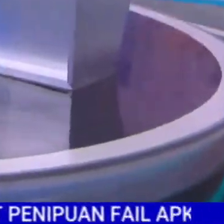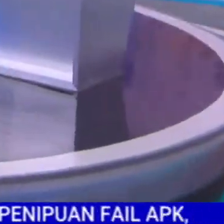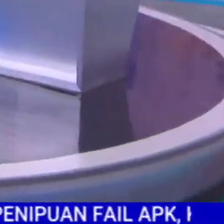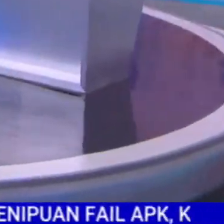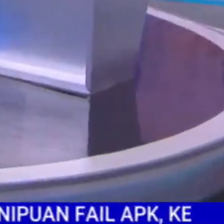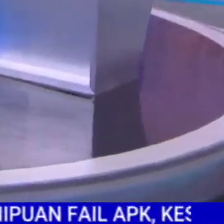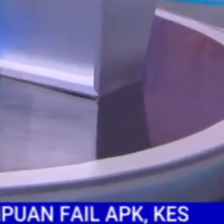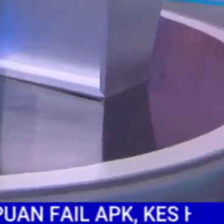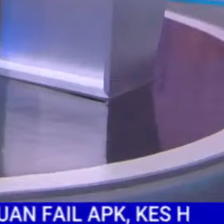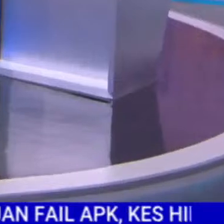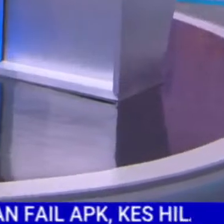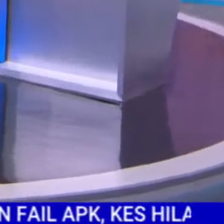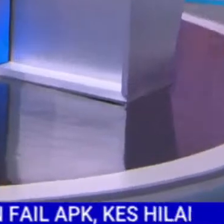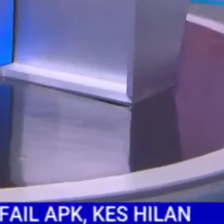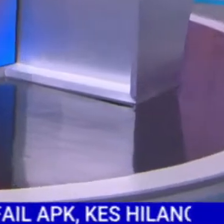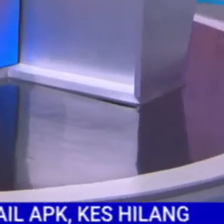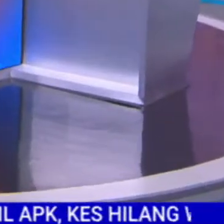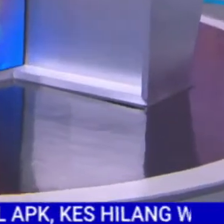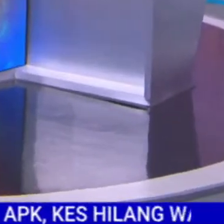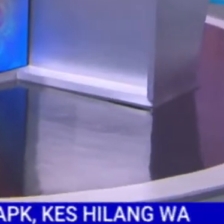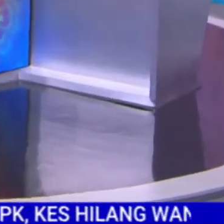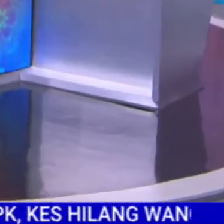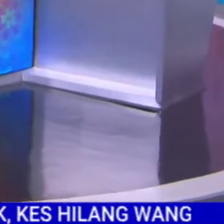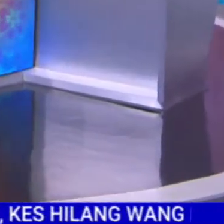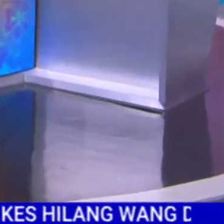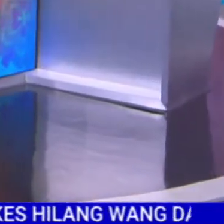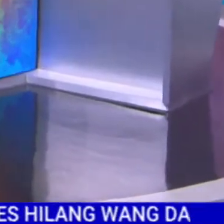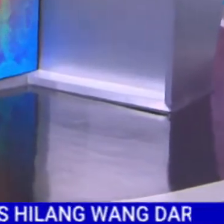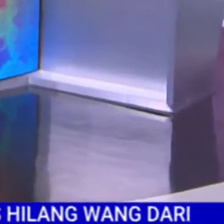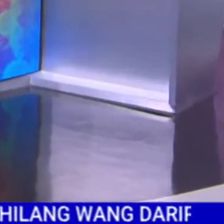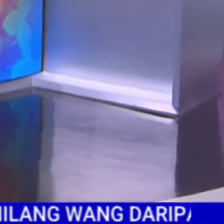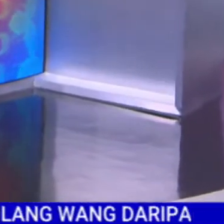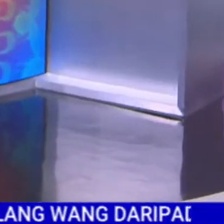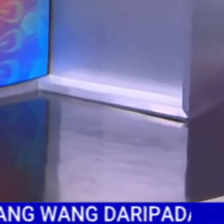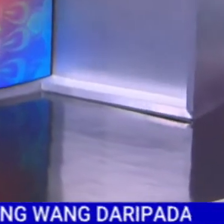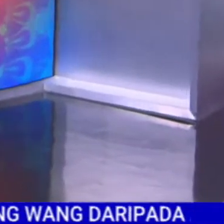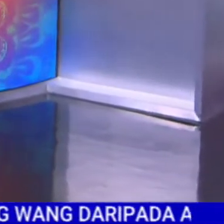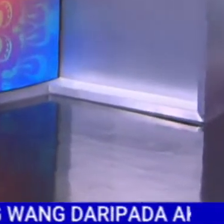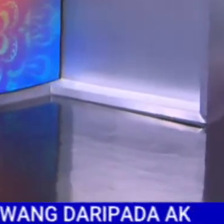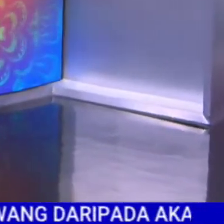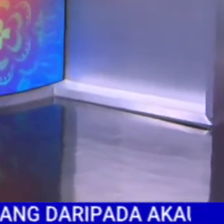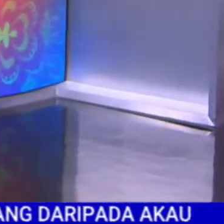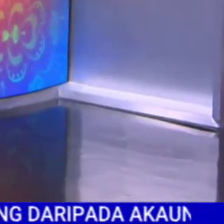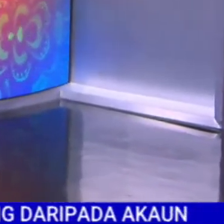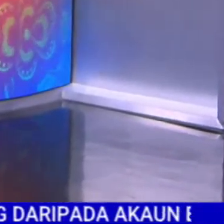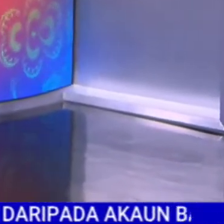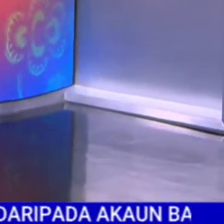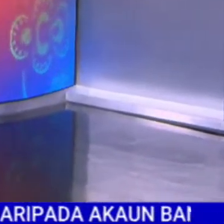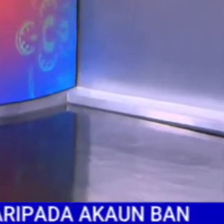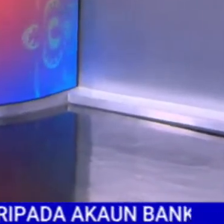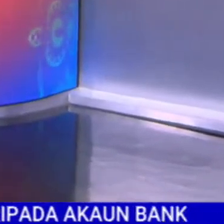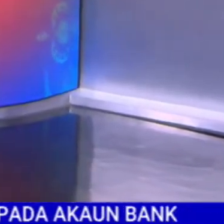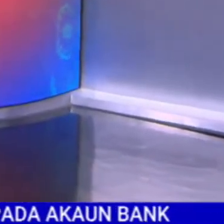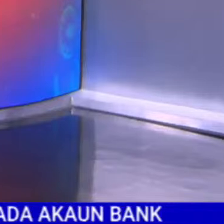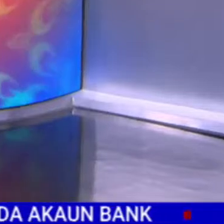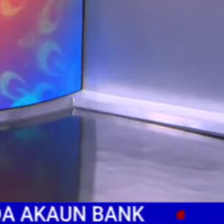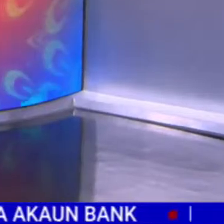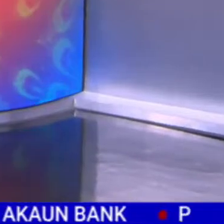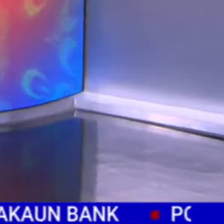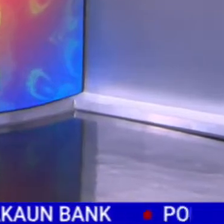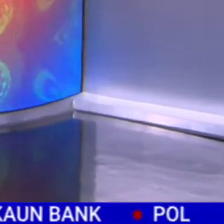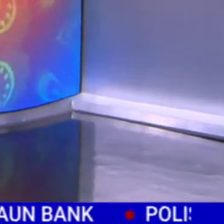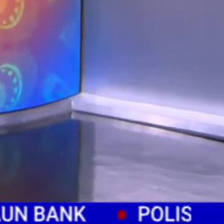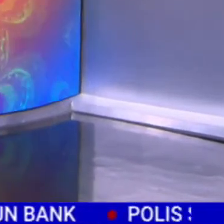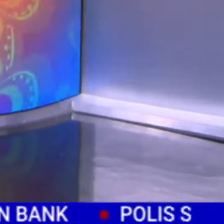Assalamualaikum, salam keluarga Malaysia. Berita wilayah Khamis 15 September 2022 membawakan laporan terkini dari seluruh